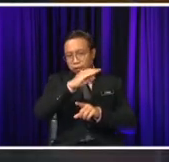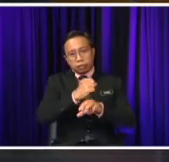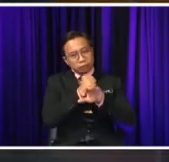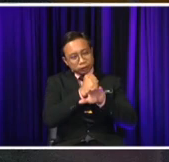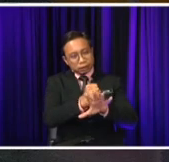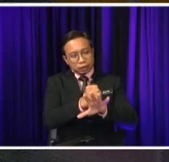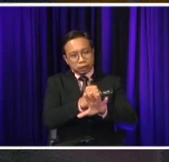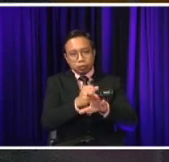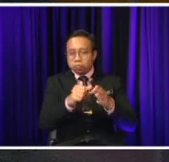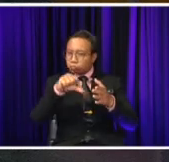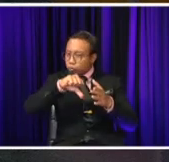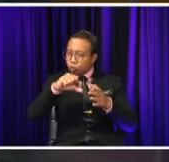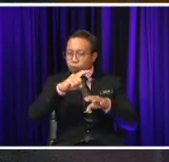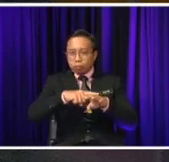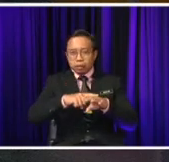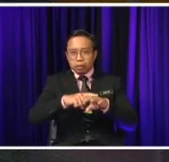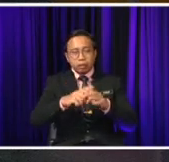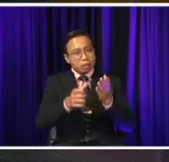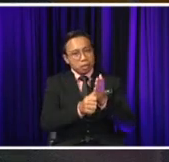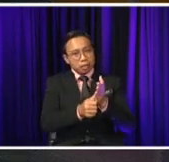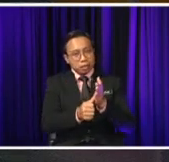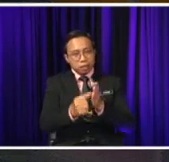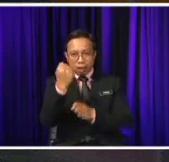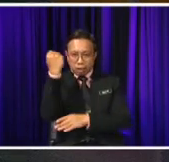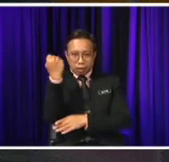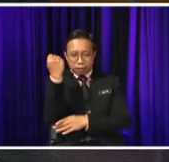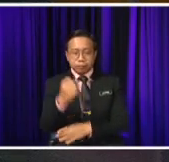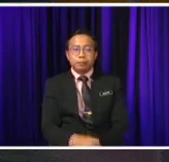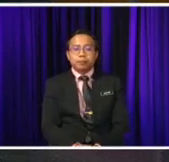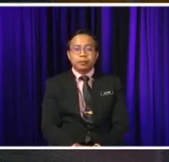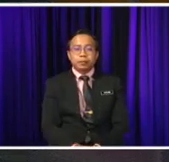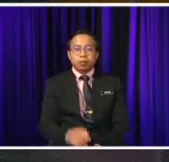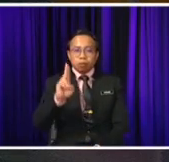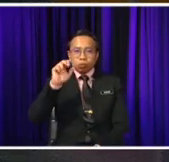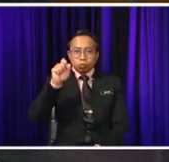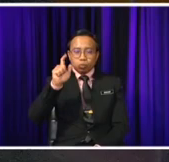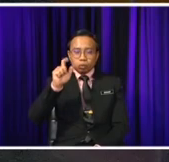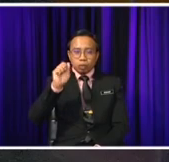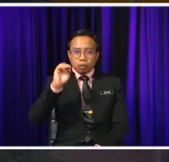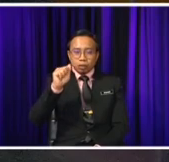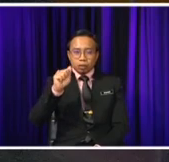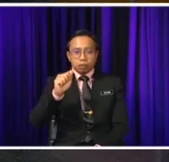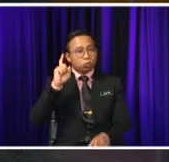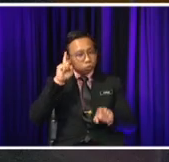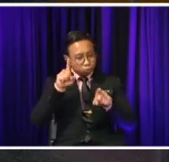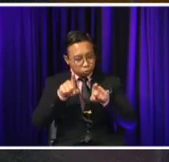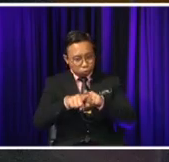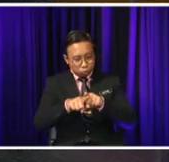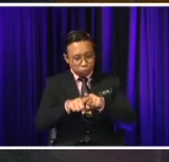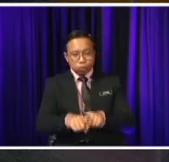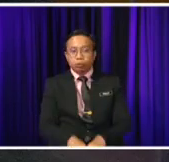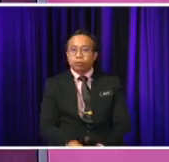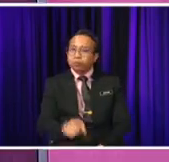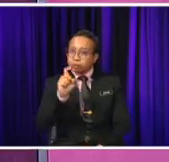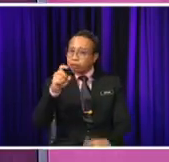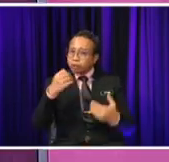dadah ini dengan arak terjadi pada ketiga itu ulama bersepakat anak dapatkan Alkes pun dia